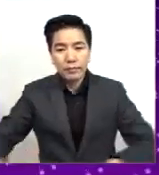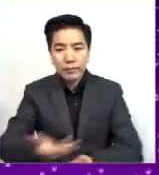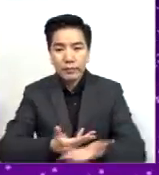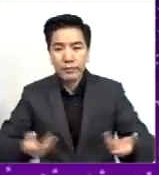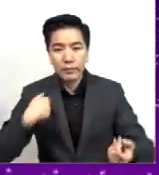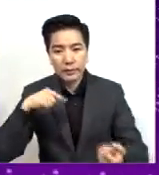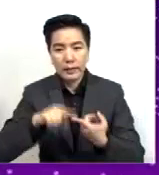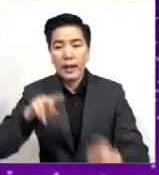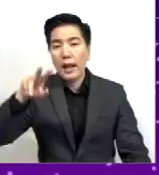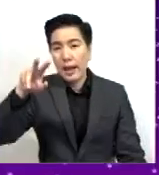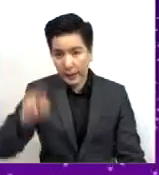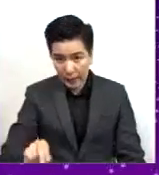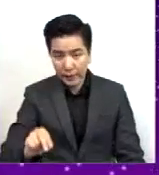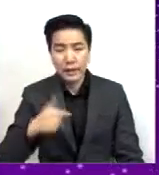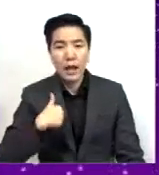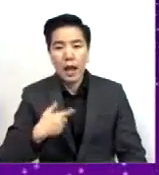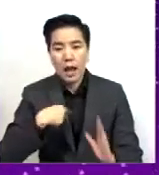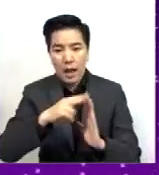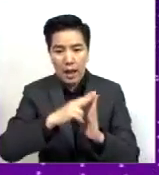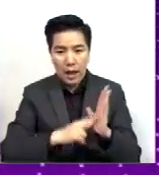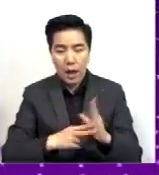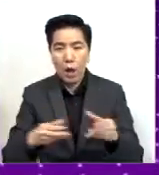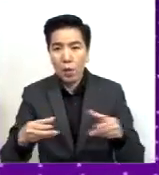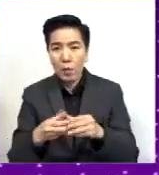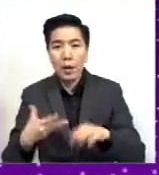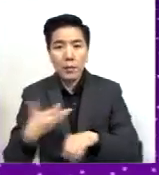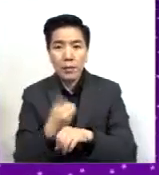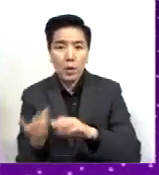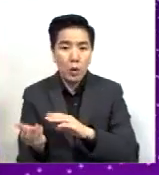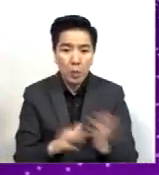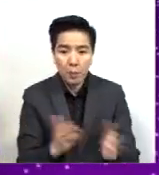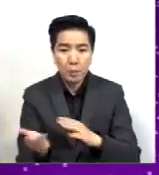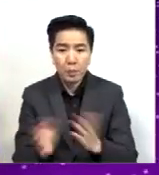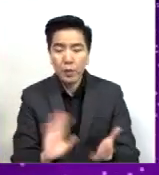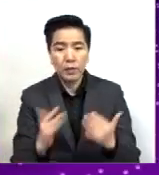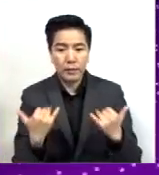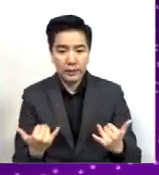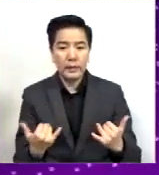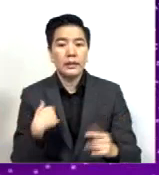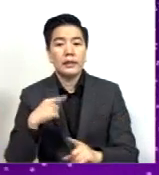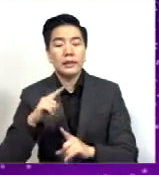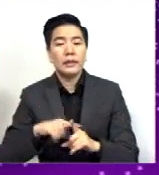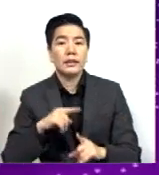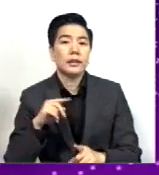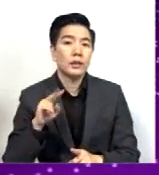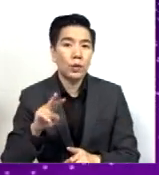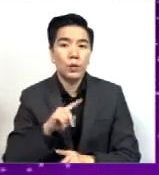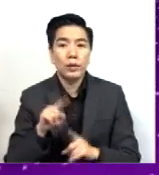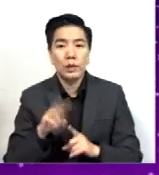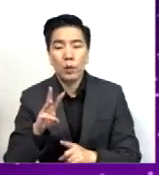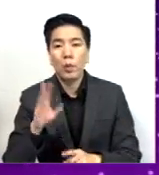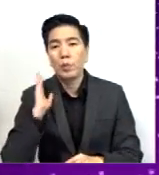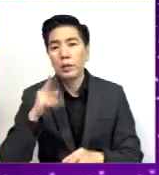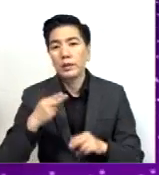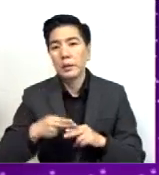าและนัดอ่านคำวินิจฉัยยุบหรือไม่ยุบพรรคอนาคตใหม่แล้ววันที่6กุมภาพันธ์นายปิ